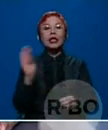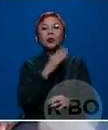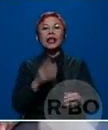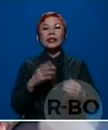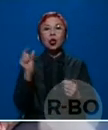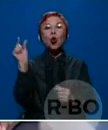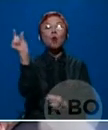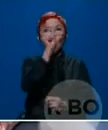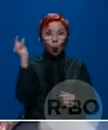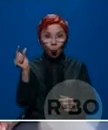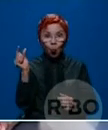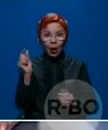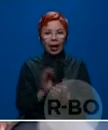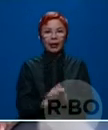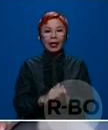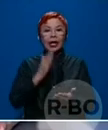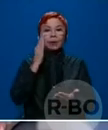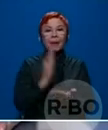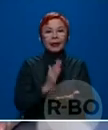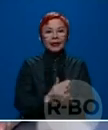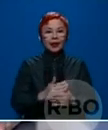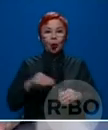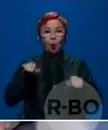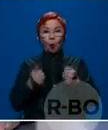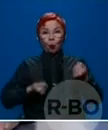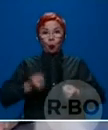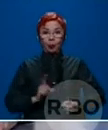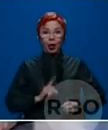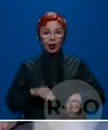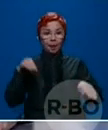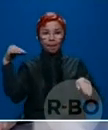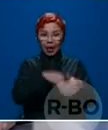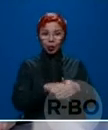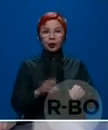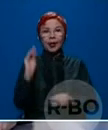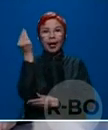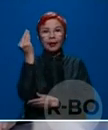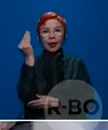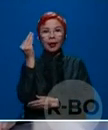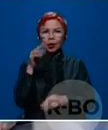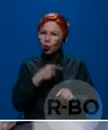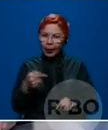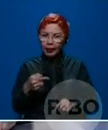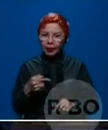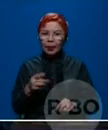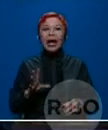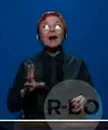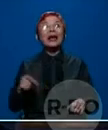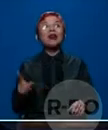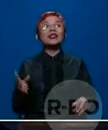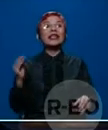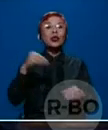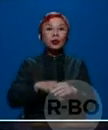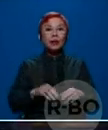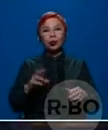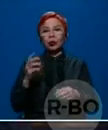membatasi ya mobil-mobil masuk ke Jakarta ya supaya mereka menggunakan transportasi massal sekarang